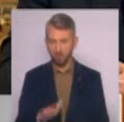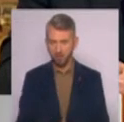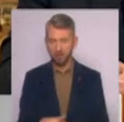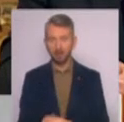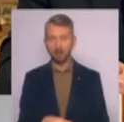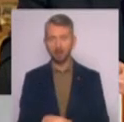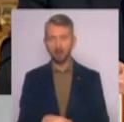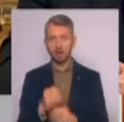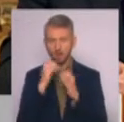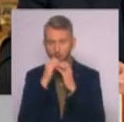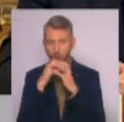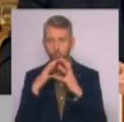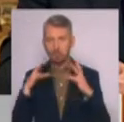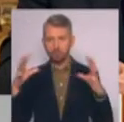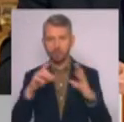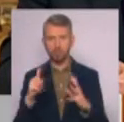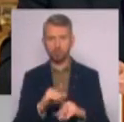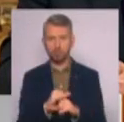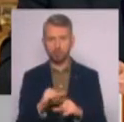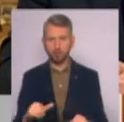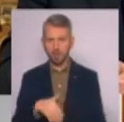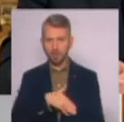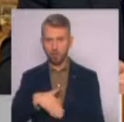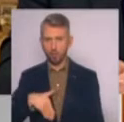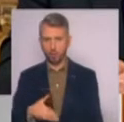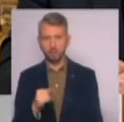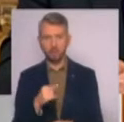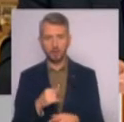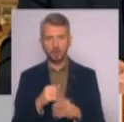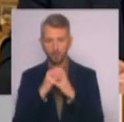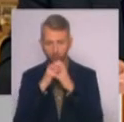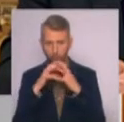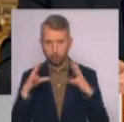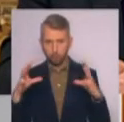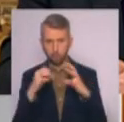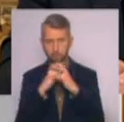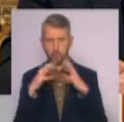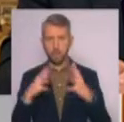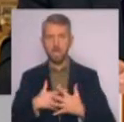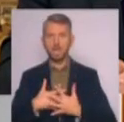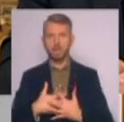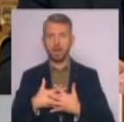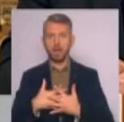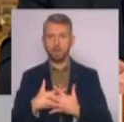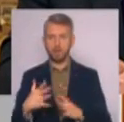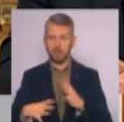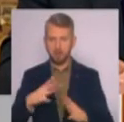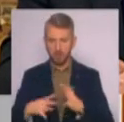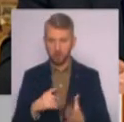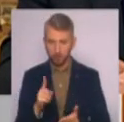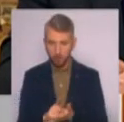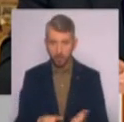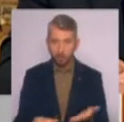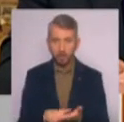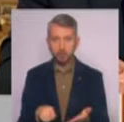надували шарики, щоб розвивати легкі, і дихательна гімнастика. Вона, в принципі, повинна допомагати,